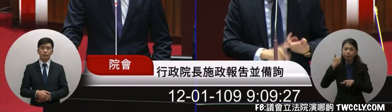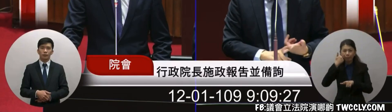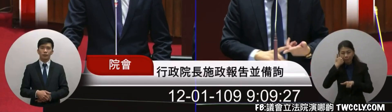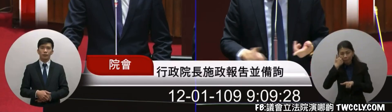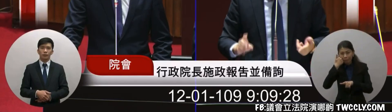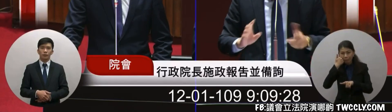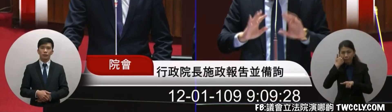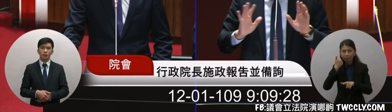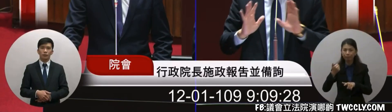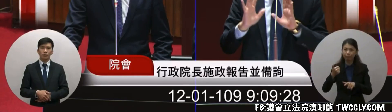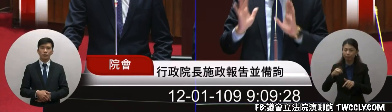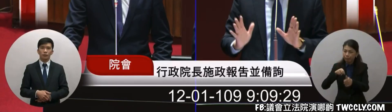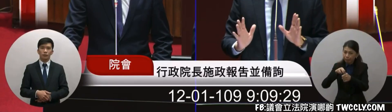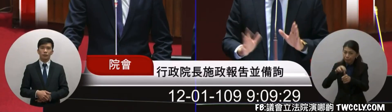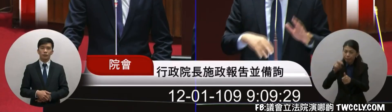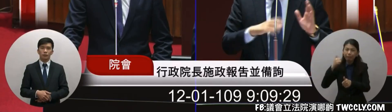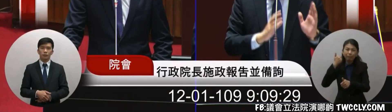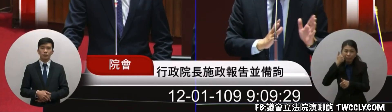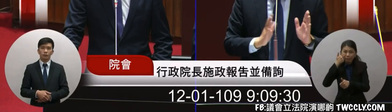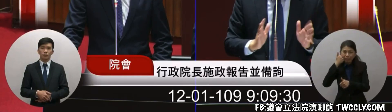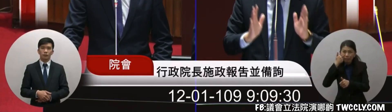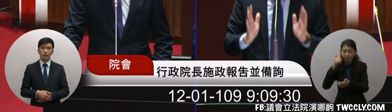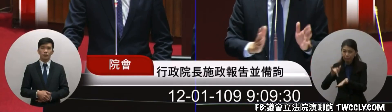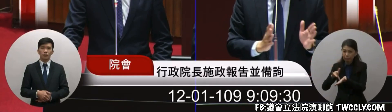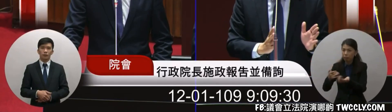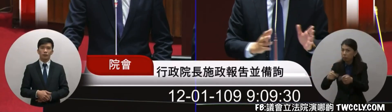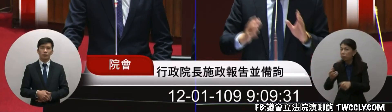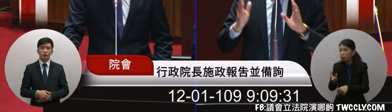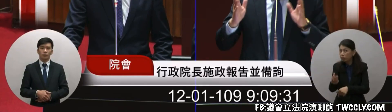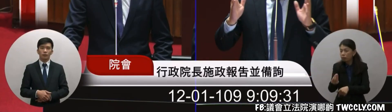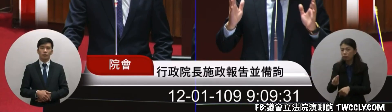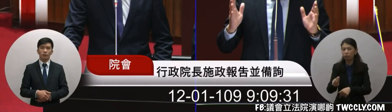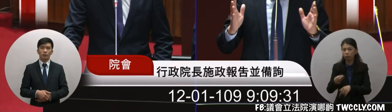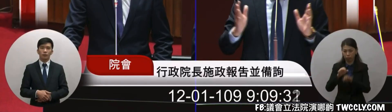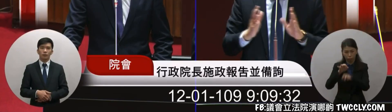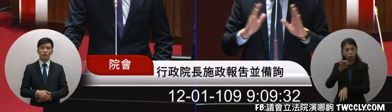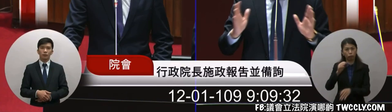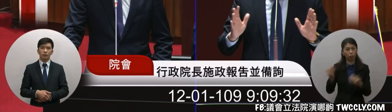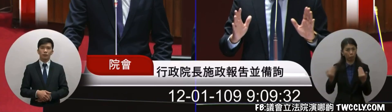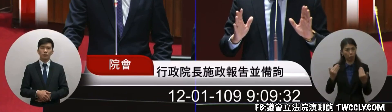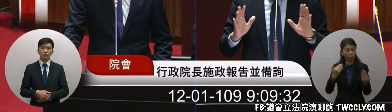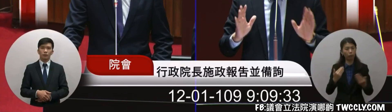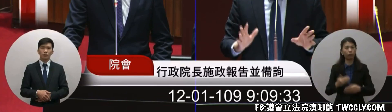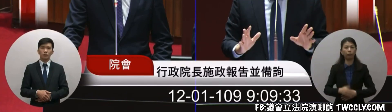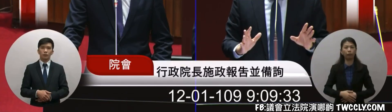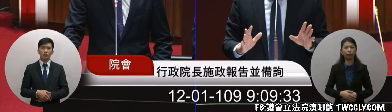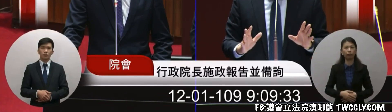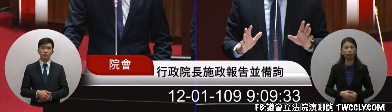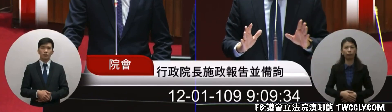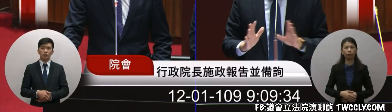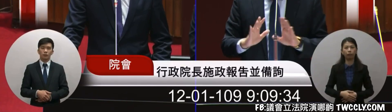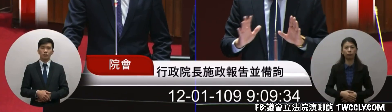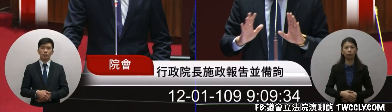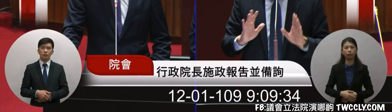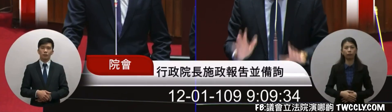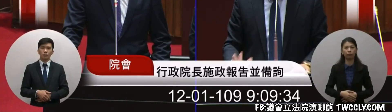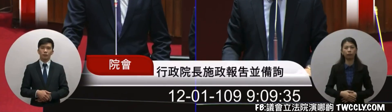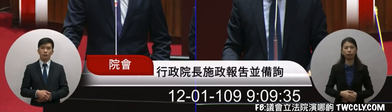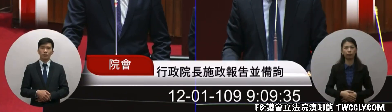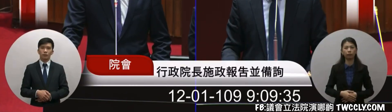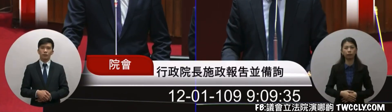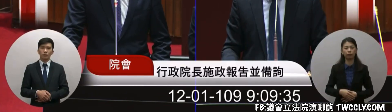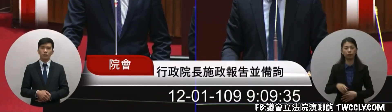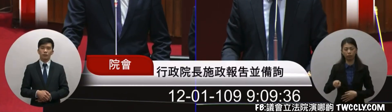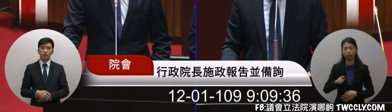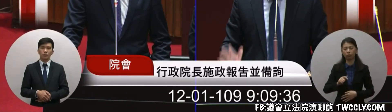它是不喂的哈，或者是有没有这些事，就是说这个东西说认真讲哈，它不是在技术上